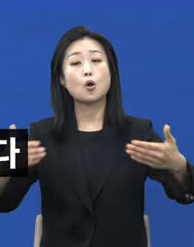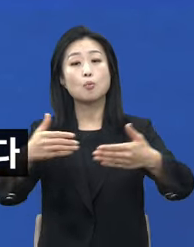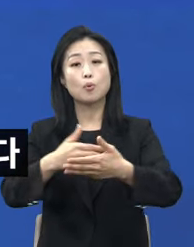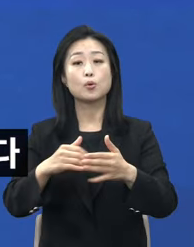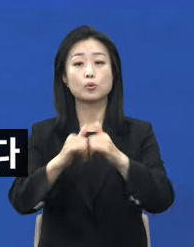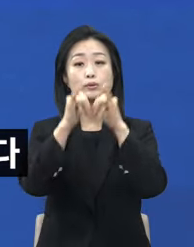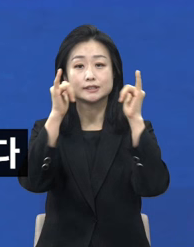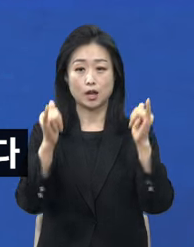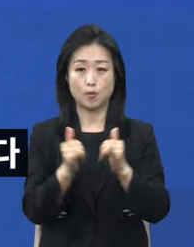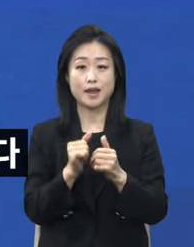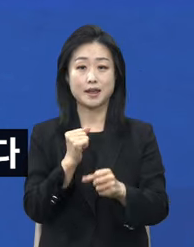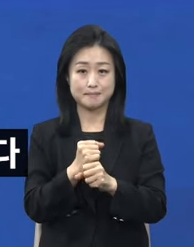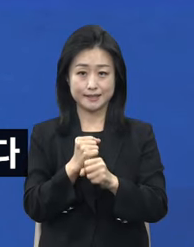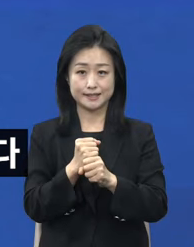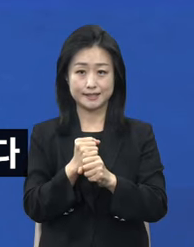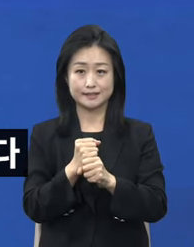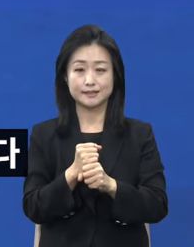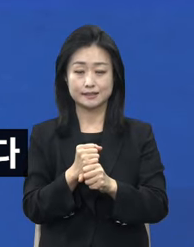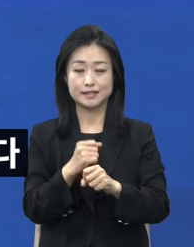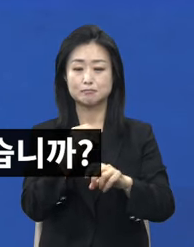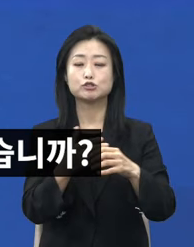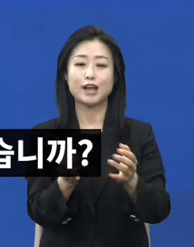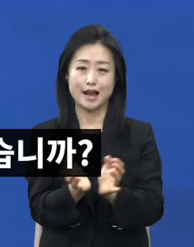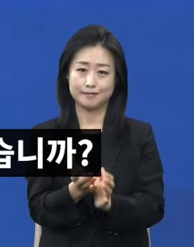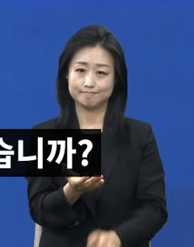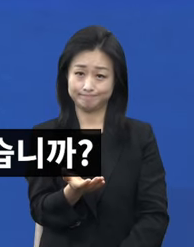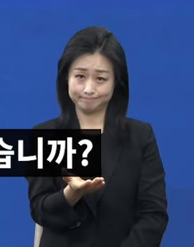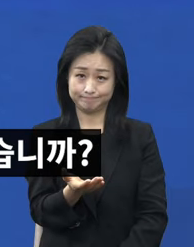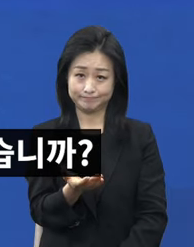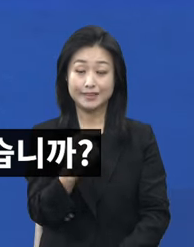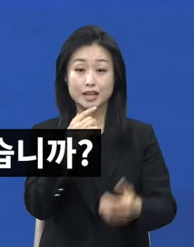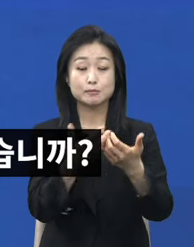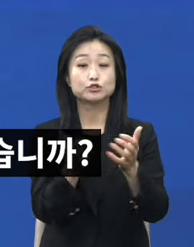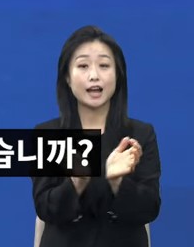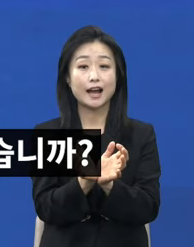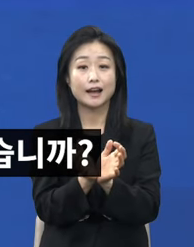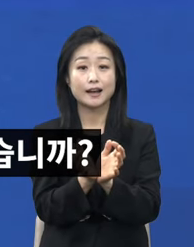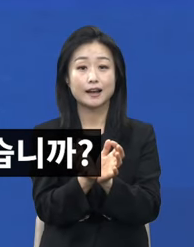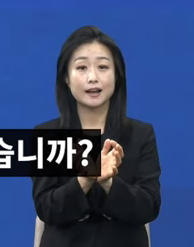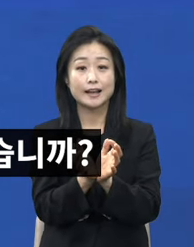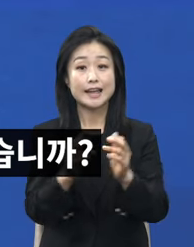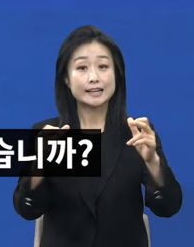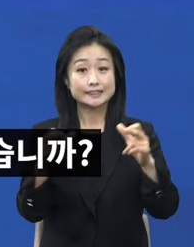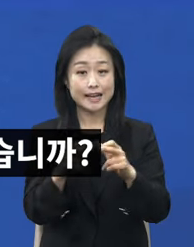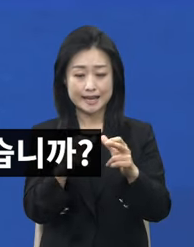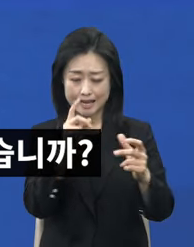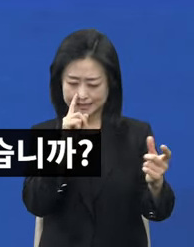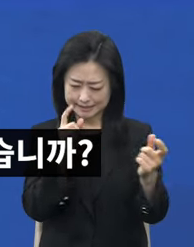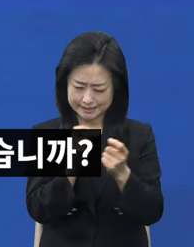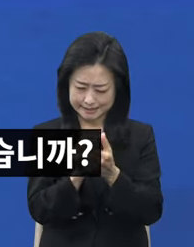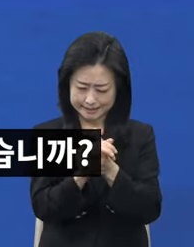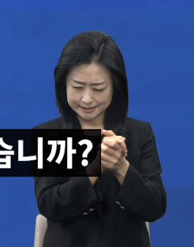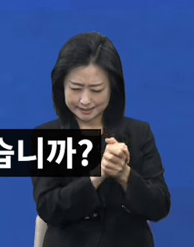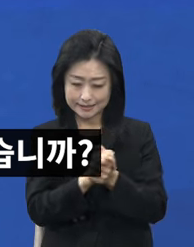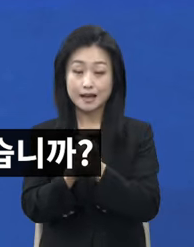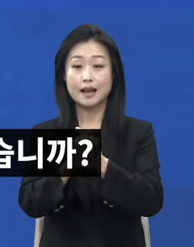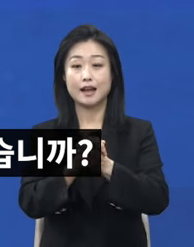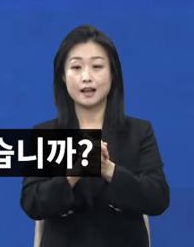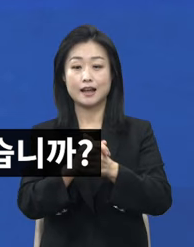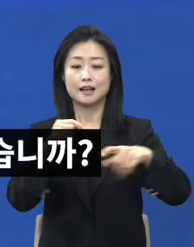포용사회를 만들어가는 정당입니다. 이런 민주당이 장애인 친화 정당으로